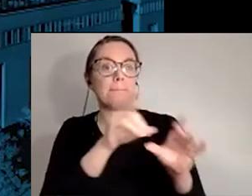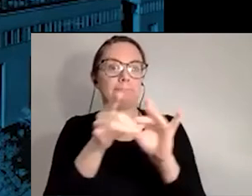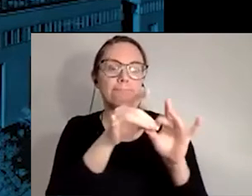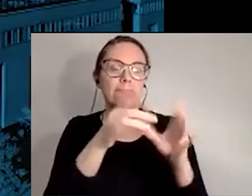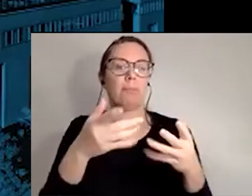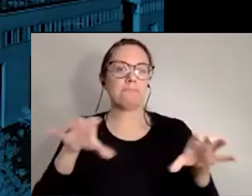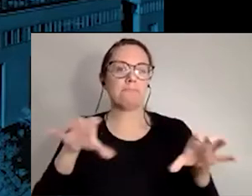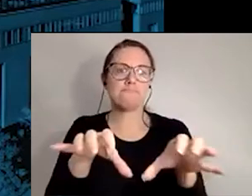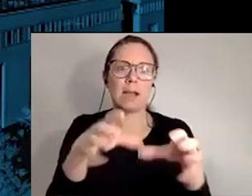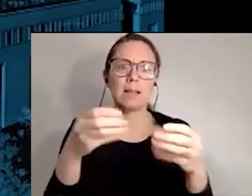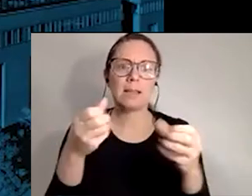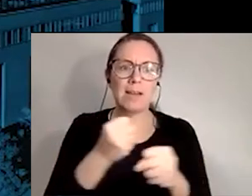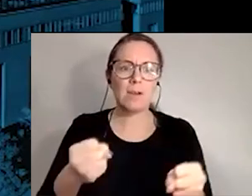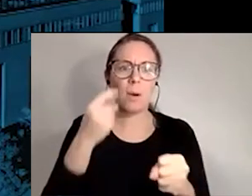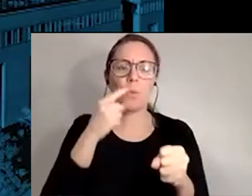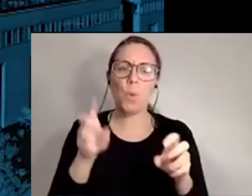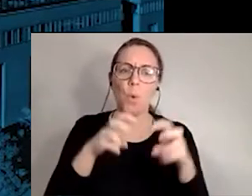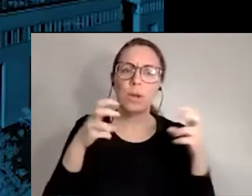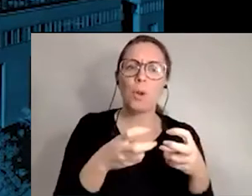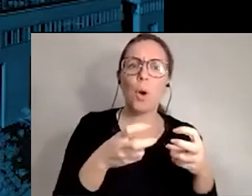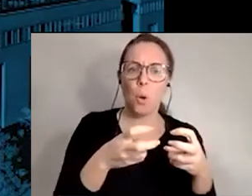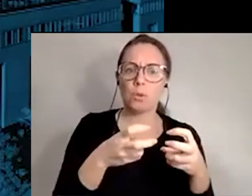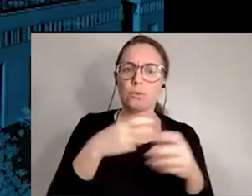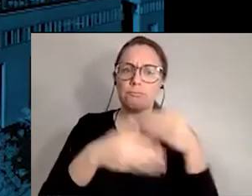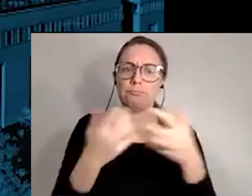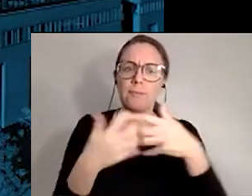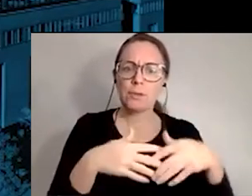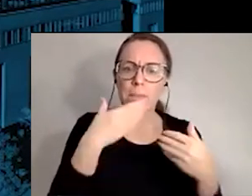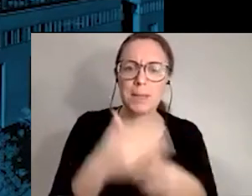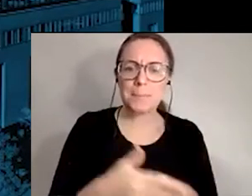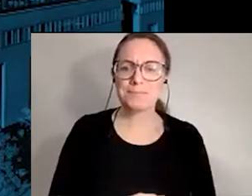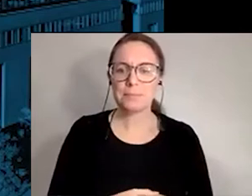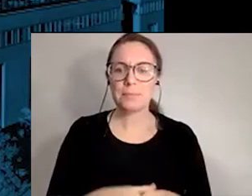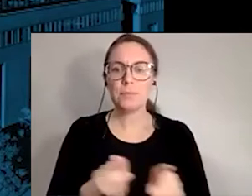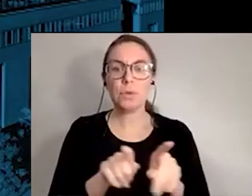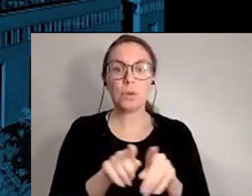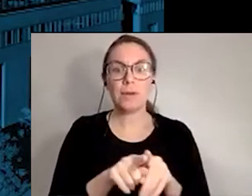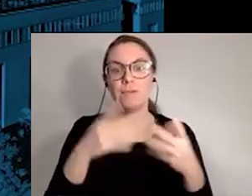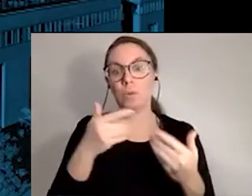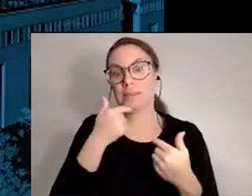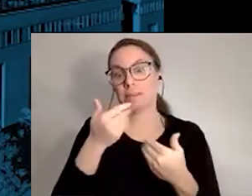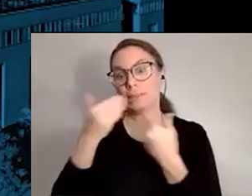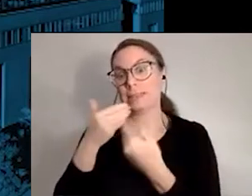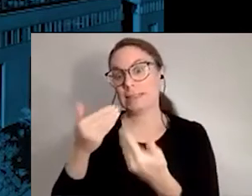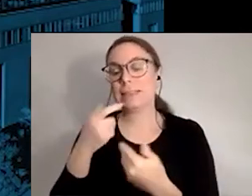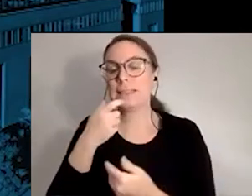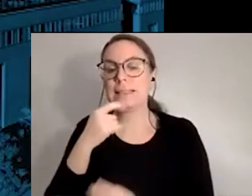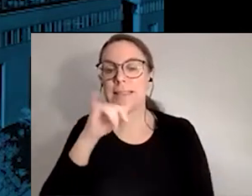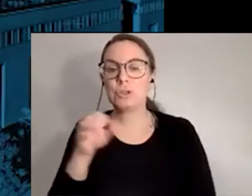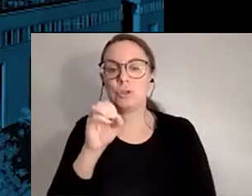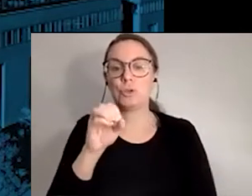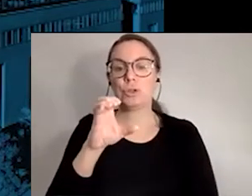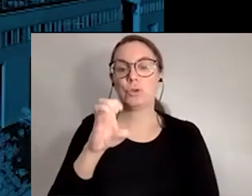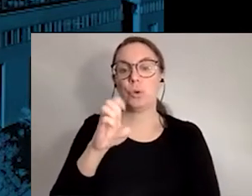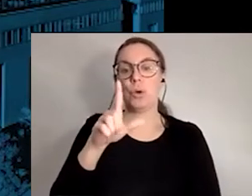table ronde se déroule sous les meilleurs auspices. Je tiens donc à réitérer mes remerciements à l'endroit de M. Jocelyn Tremblay,